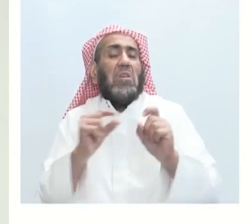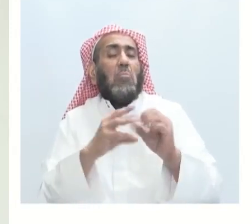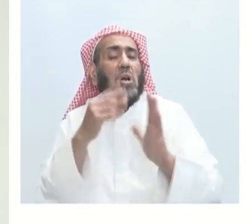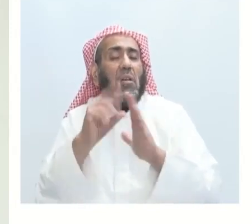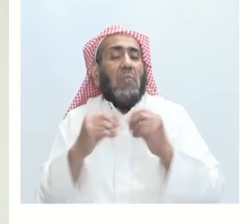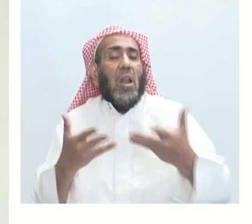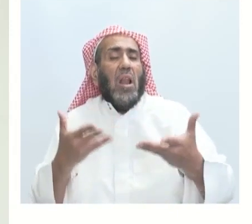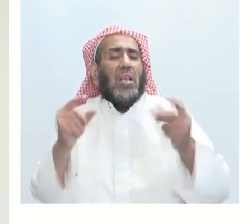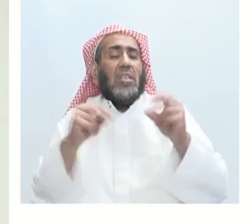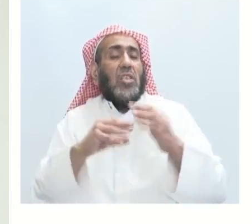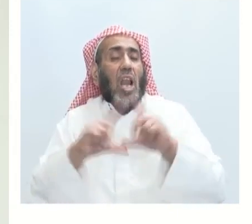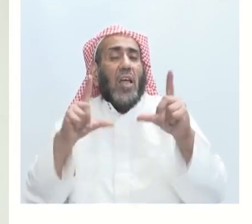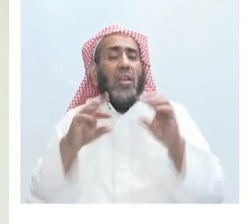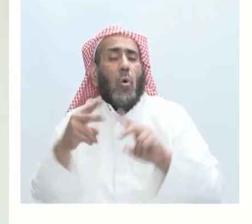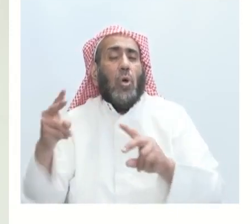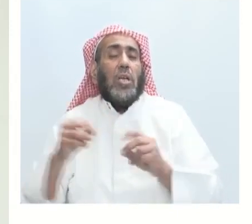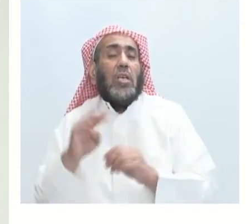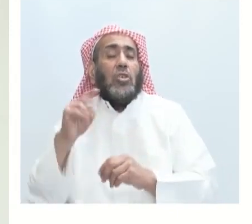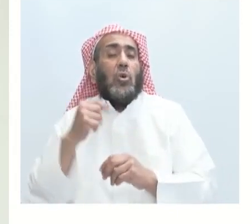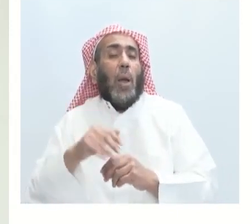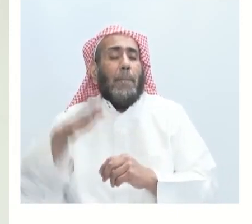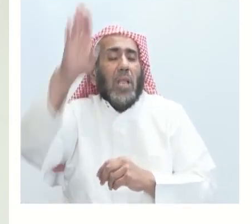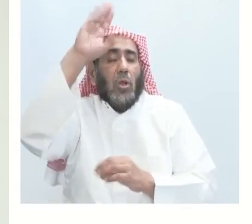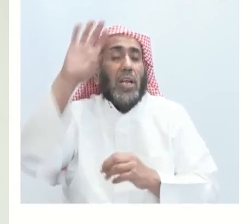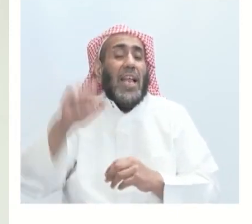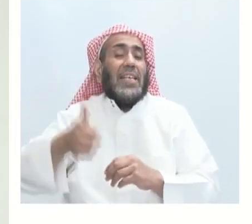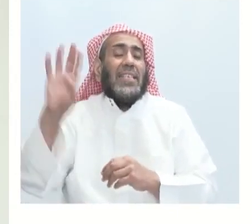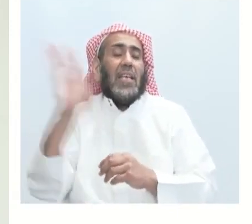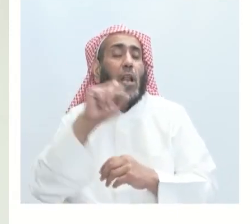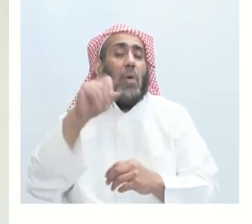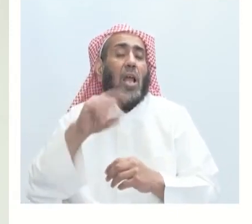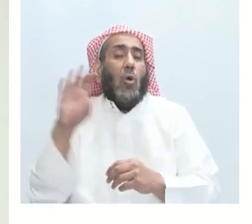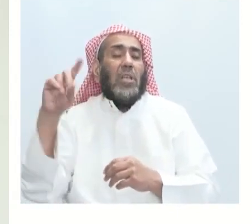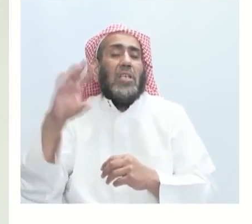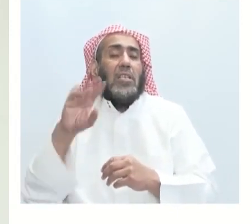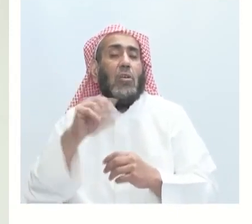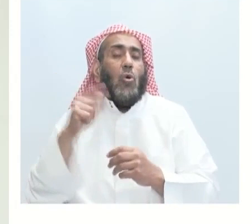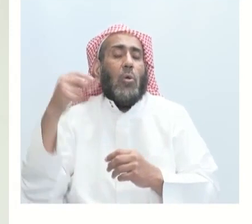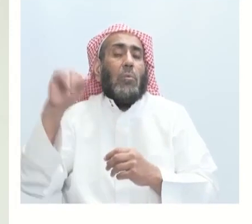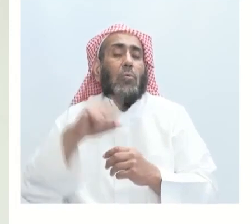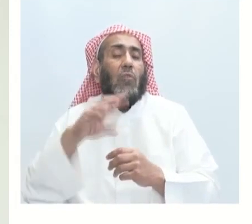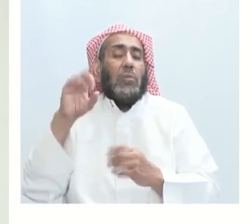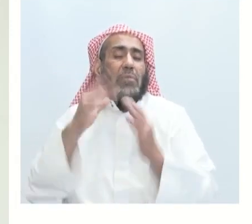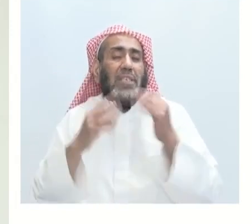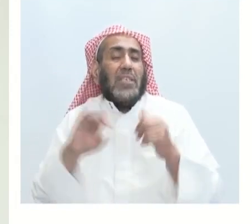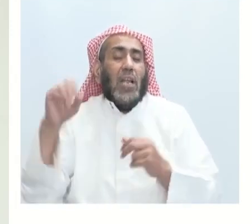القصيده تجلى هذا النوع لدى شعراء من العراق وهم نازك الملائكه وبدر شاكر السياب وعبد الوهاب البياتي وفي مصر صلاح عبد الصبور واحمد